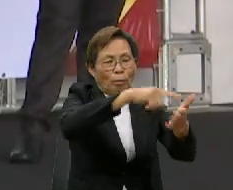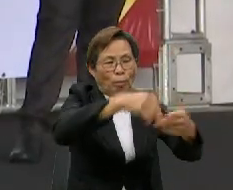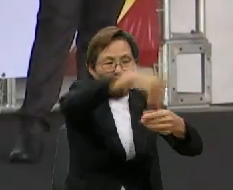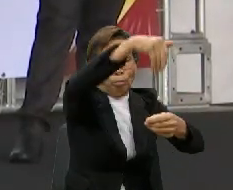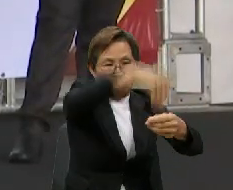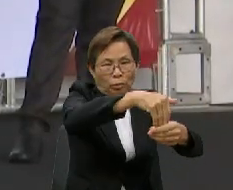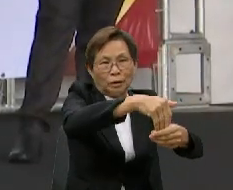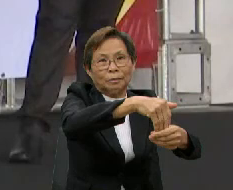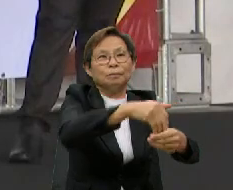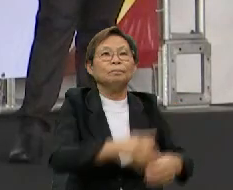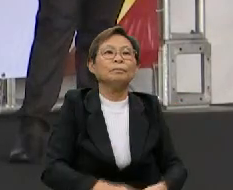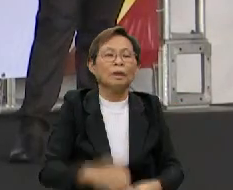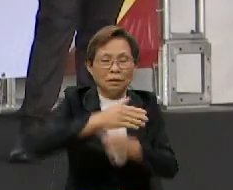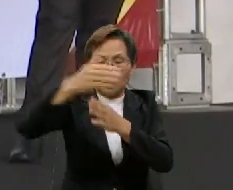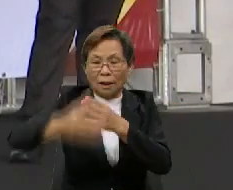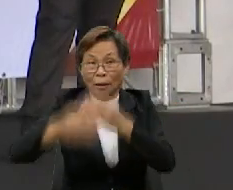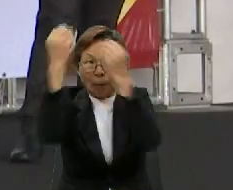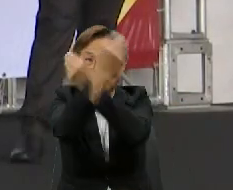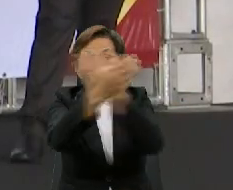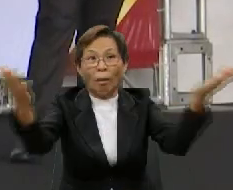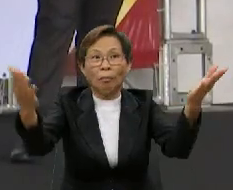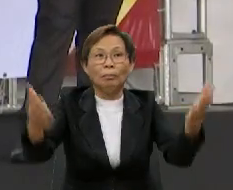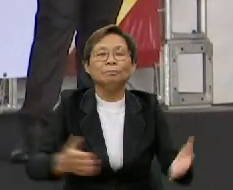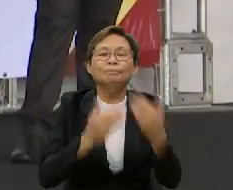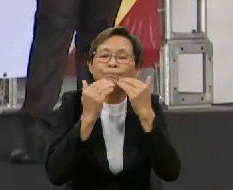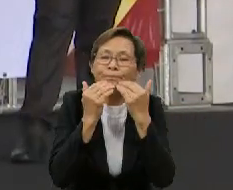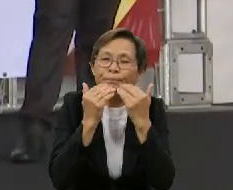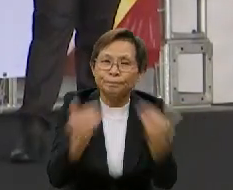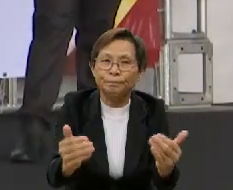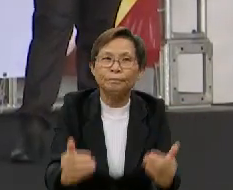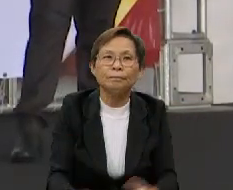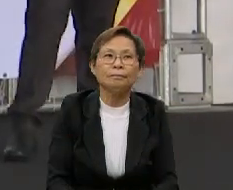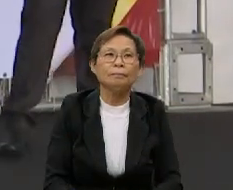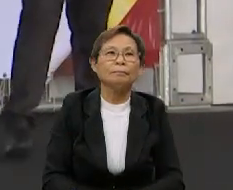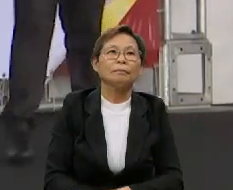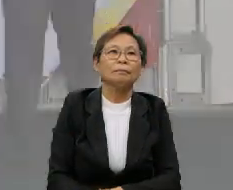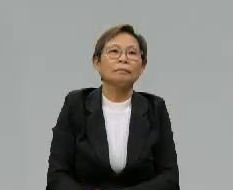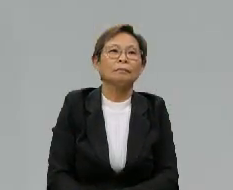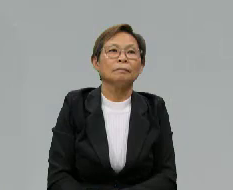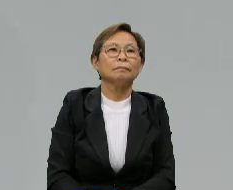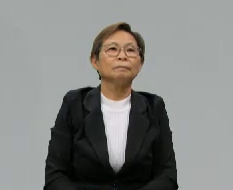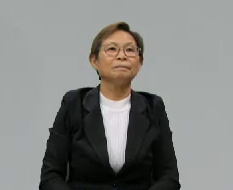yang ditetapkan. Sekian untuk makluman. Terima kasih.